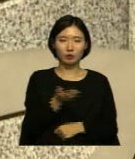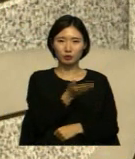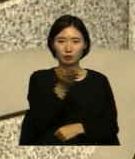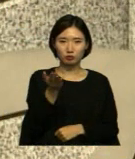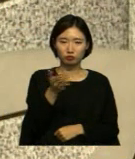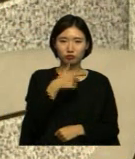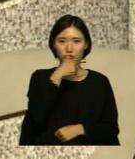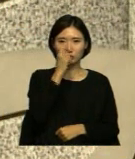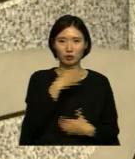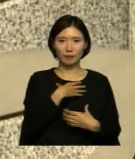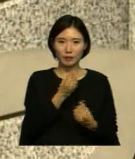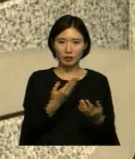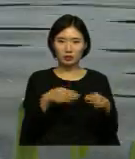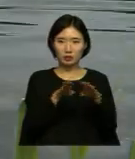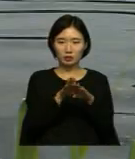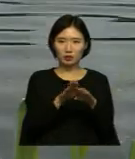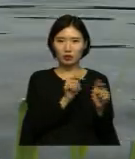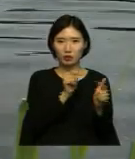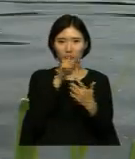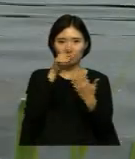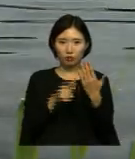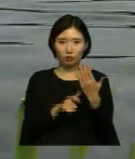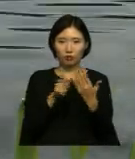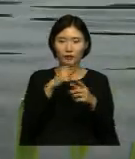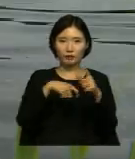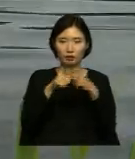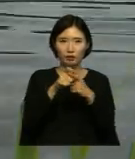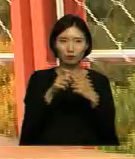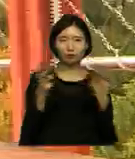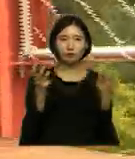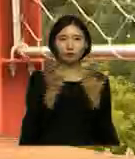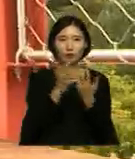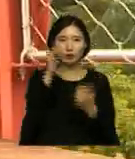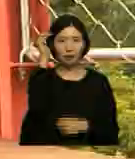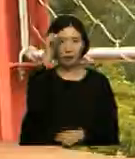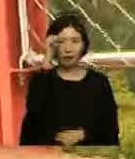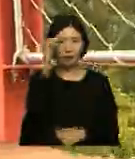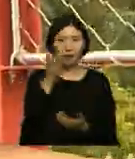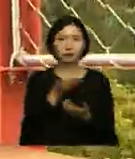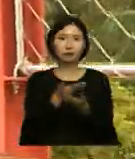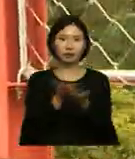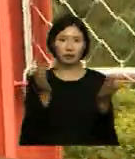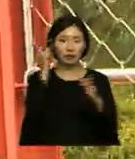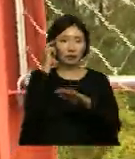부족한 편의시설과 다양한 콘텐츠를 보강해 풍부한 볼거리를